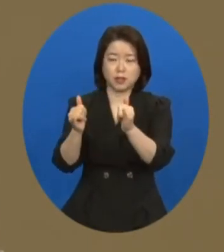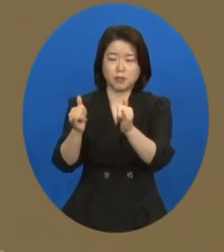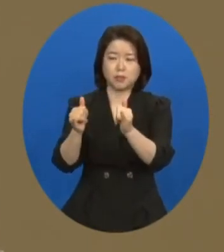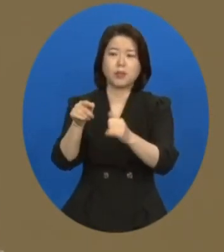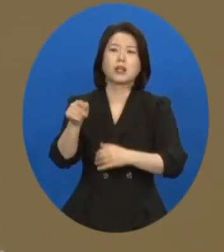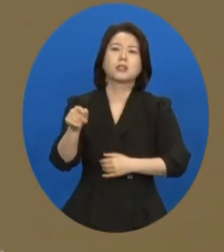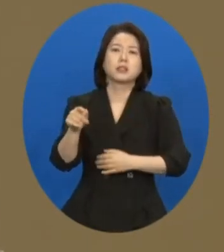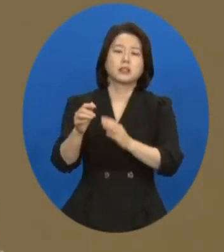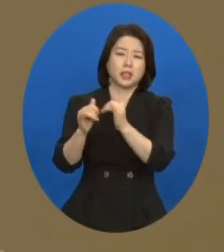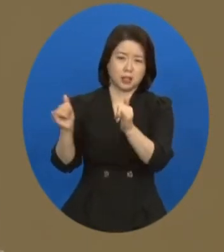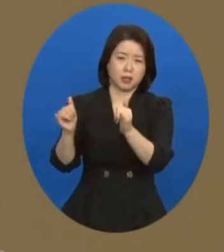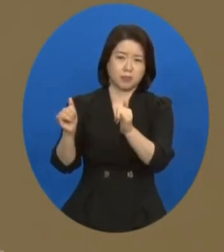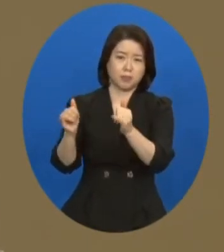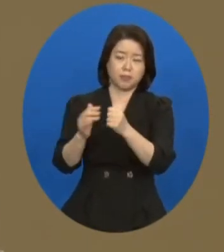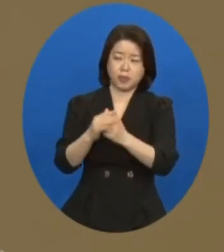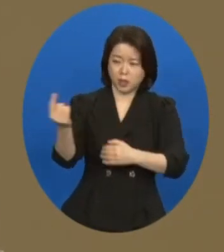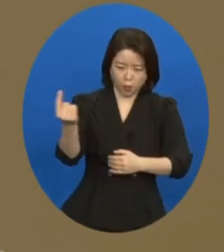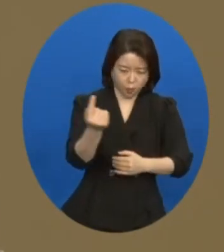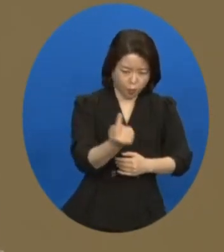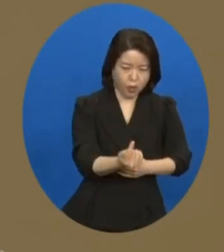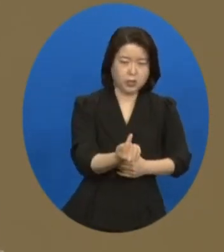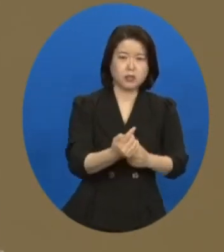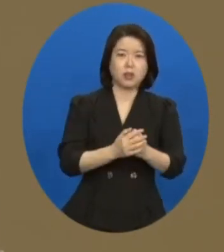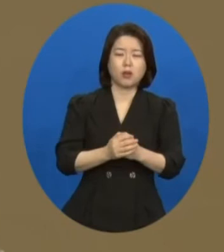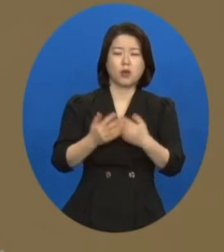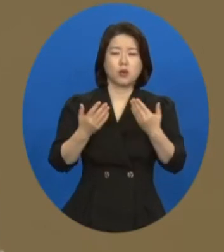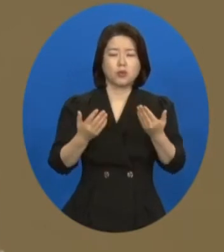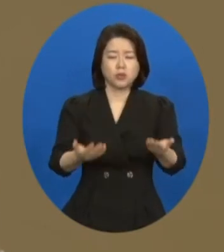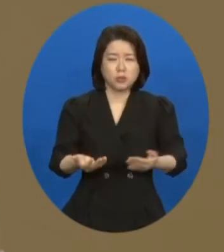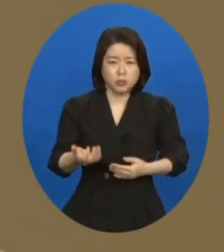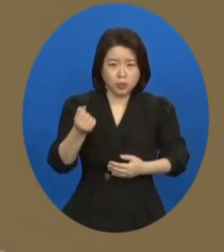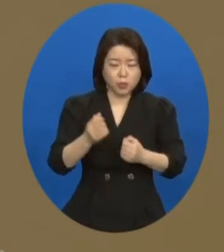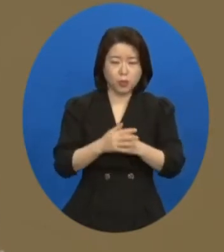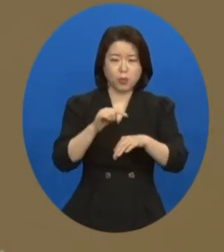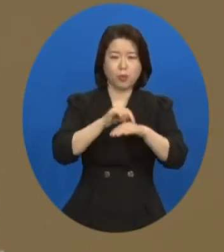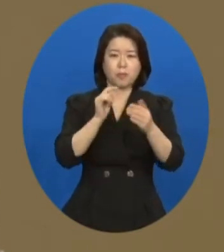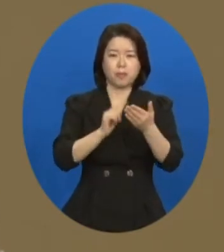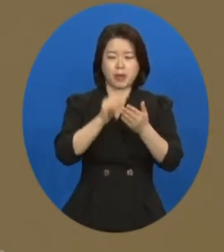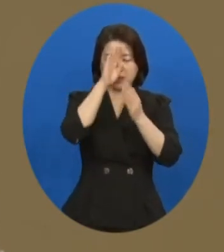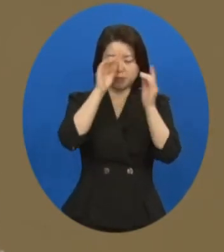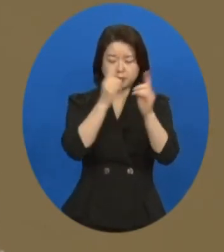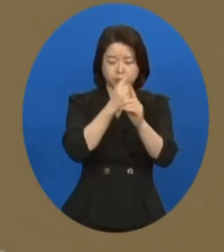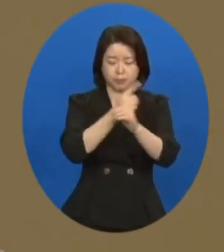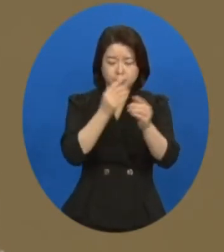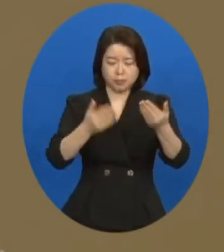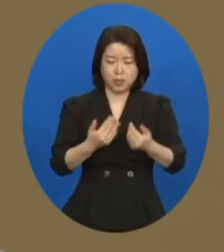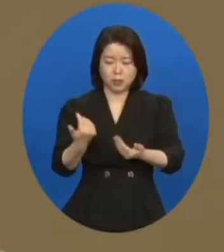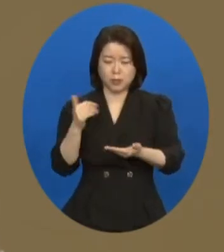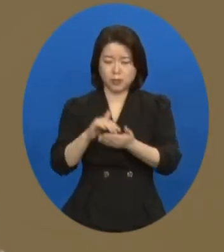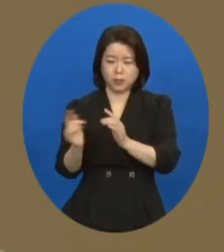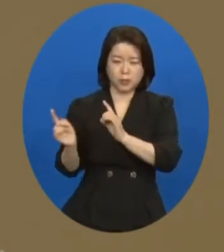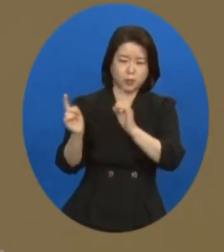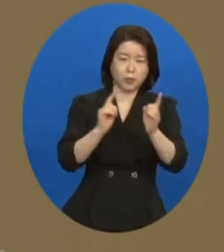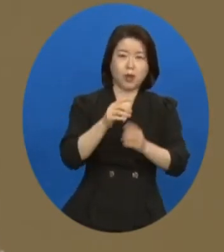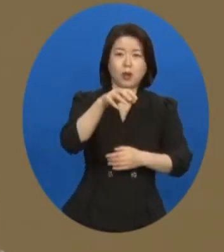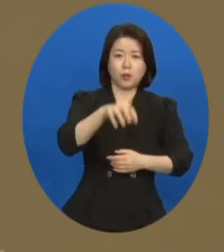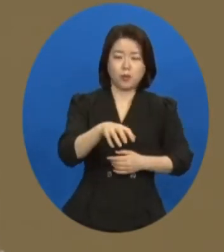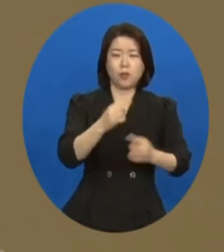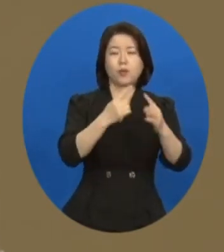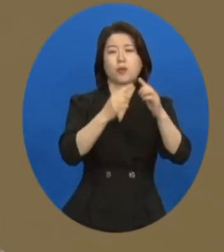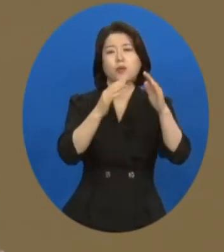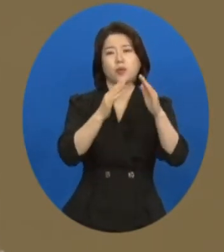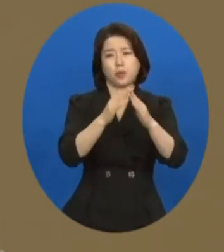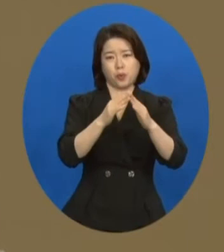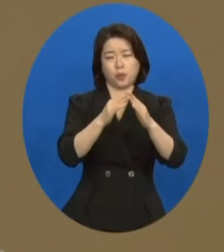사람들이 와서 쉬우므로 없고 마음의 치유를 받고 회복할 수 있는 곳이 교회